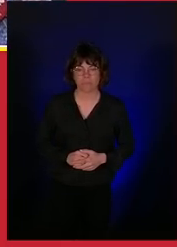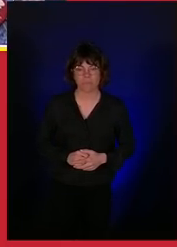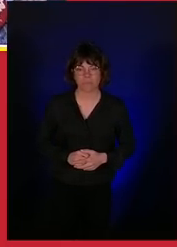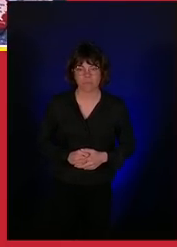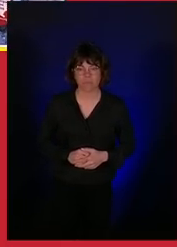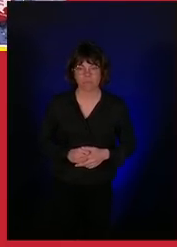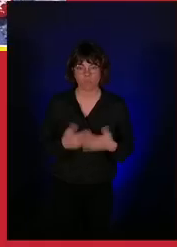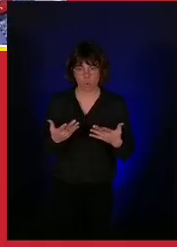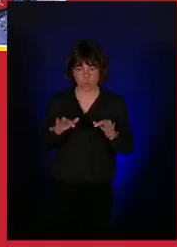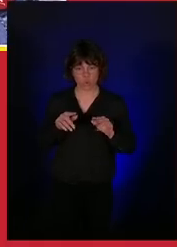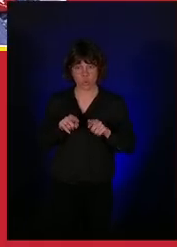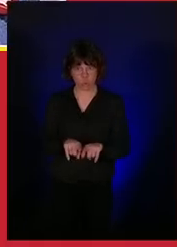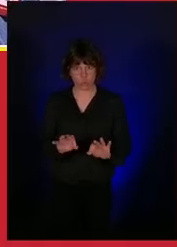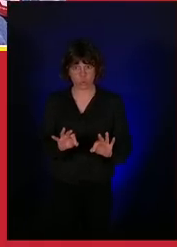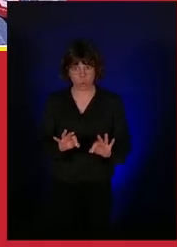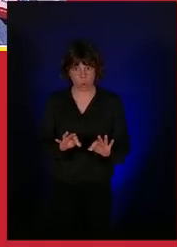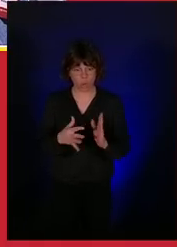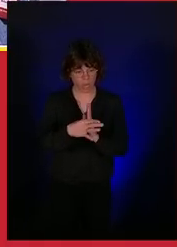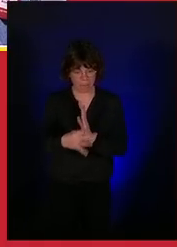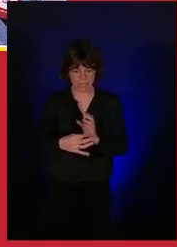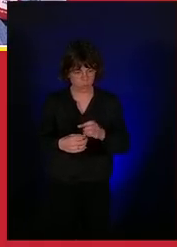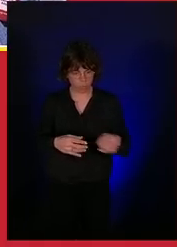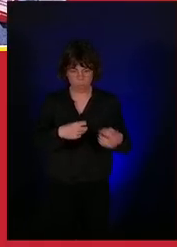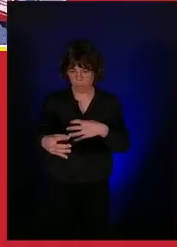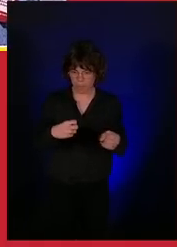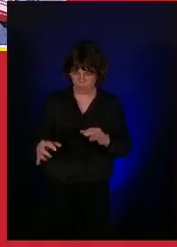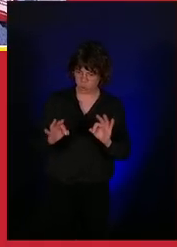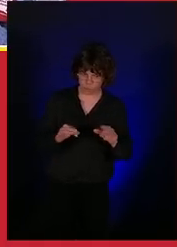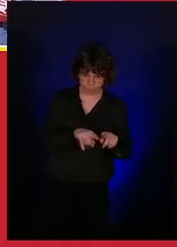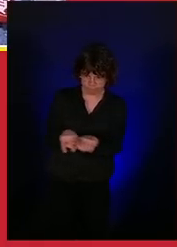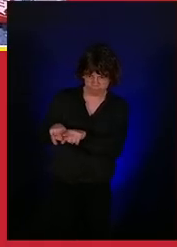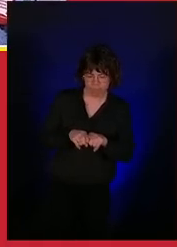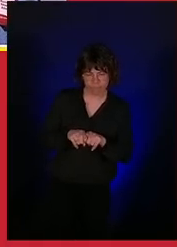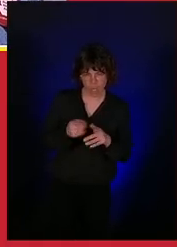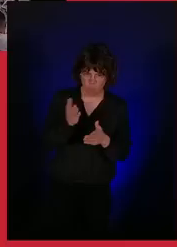Pour une plus juste répartition des cotisations, d'autres points sont à améliorer.